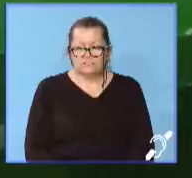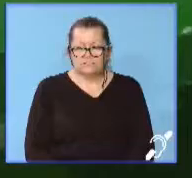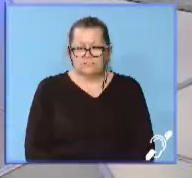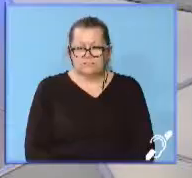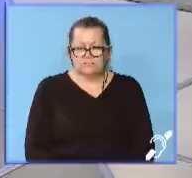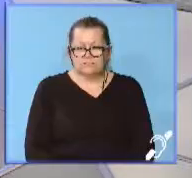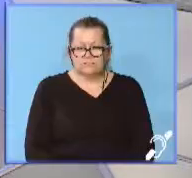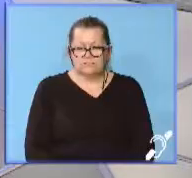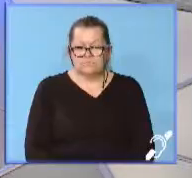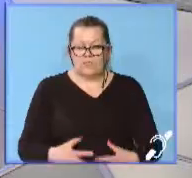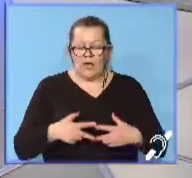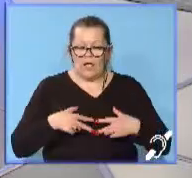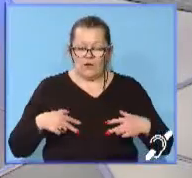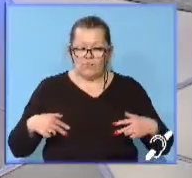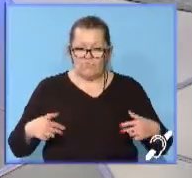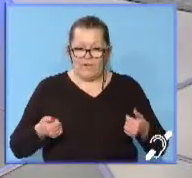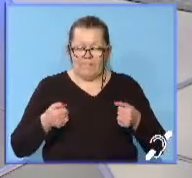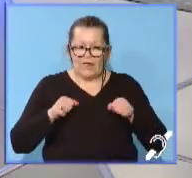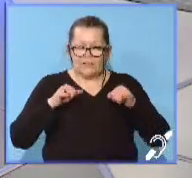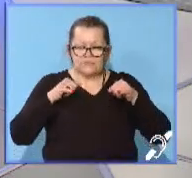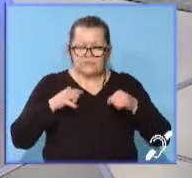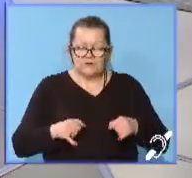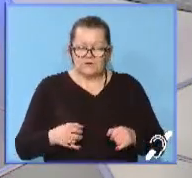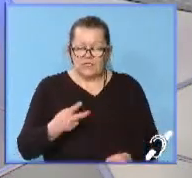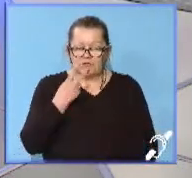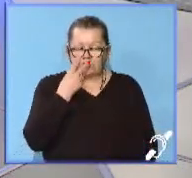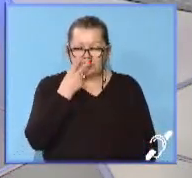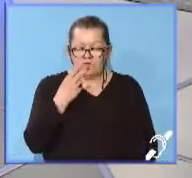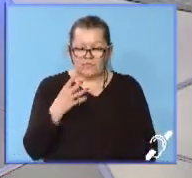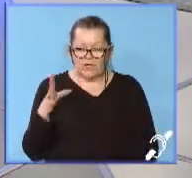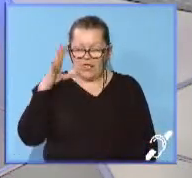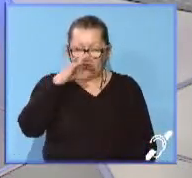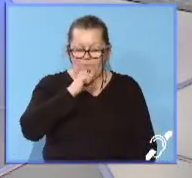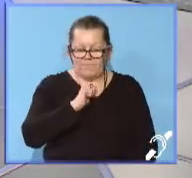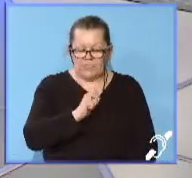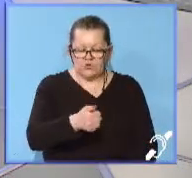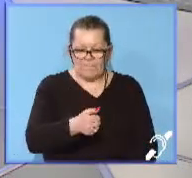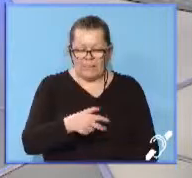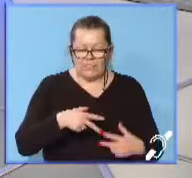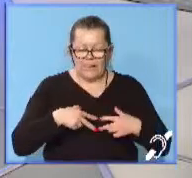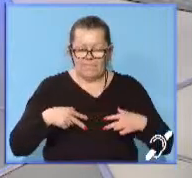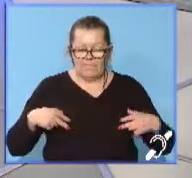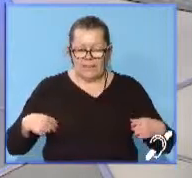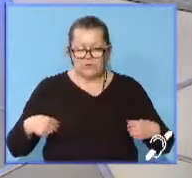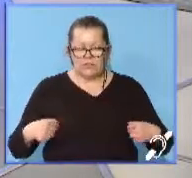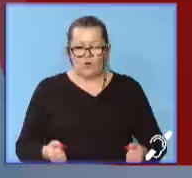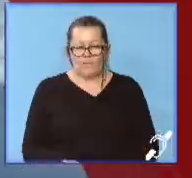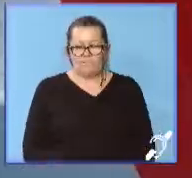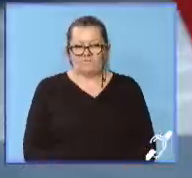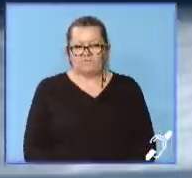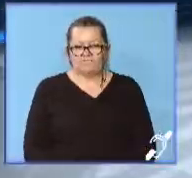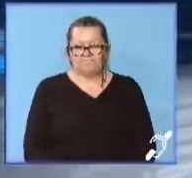fo a fost vreme închisă astăzi să vedem prognoza pentru la noapte și